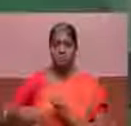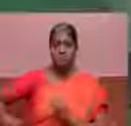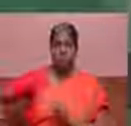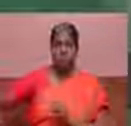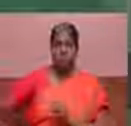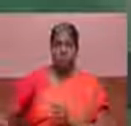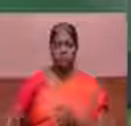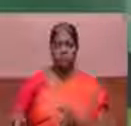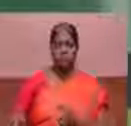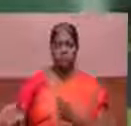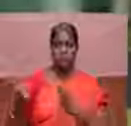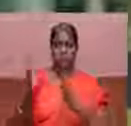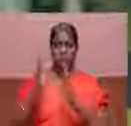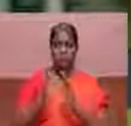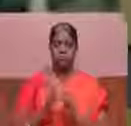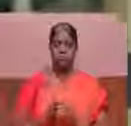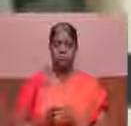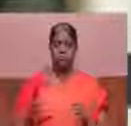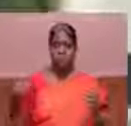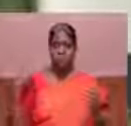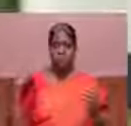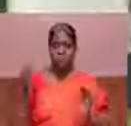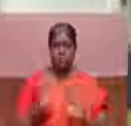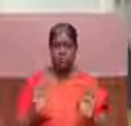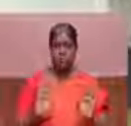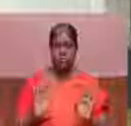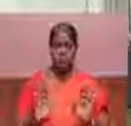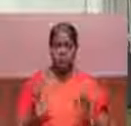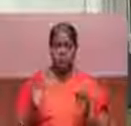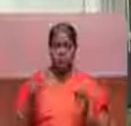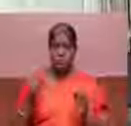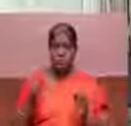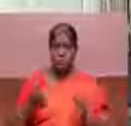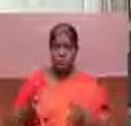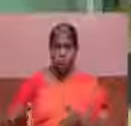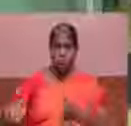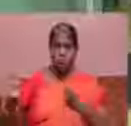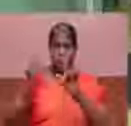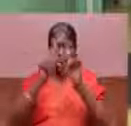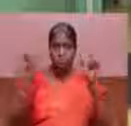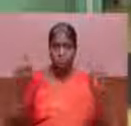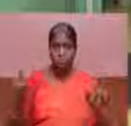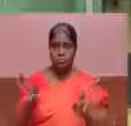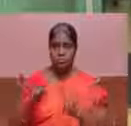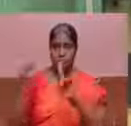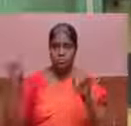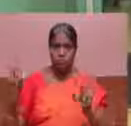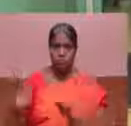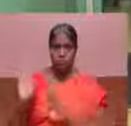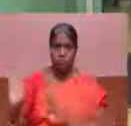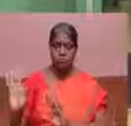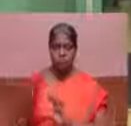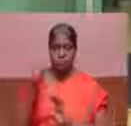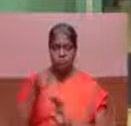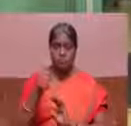கழிவறைக்கு செல்லும் பாதை எந்த ஒரு இடையூறுமின்றி போதிய வழிகாட்டி பலகைகளுடன் இருக்க வேண்டியது